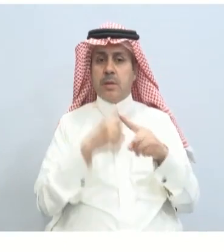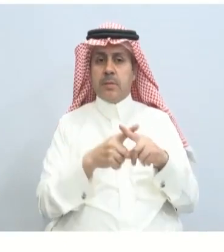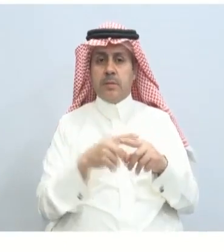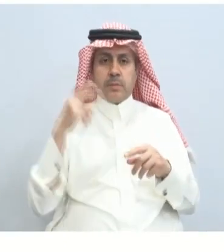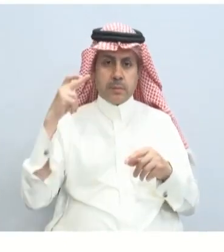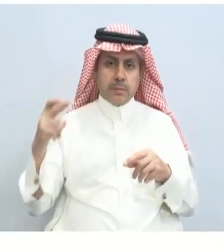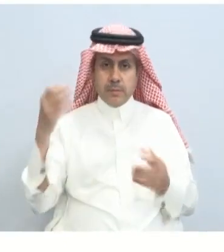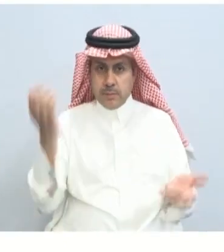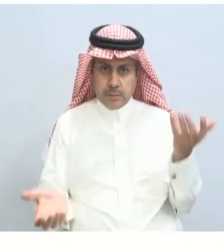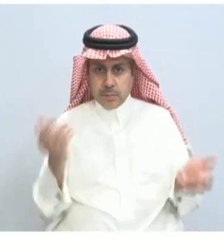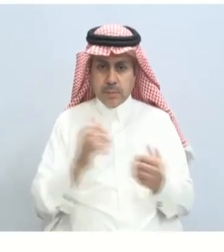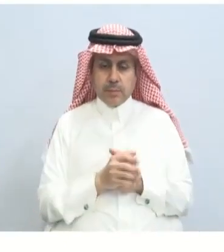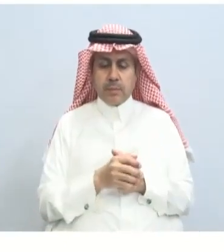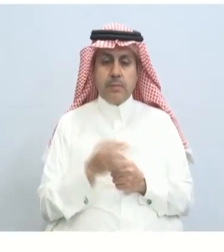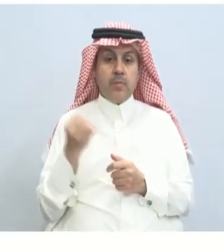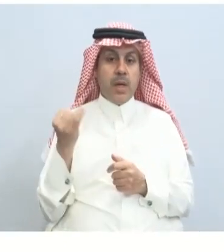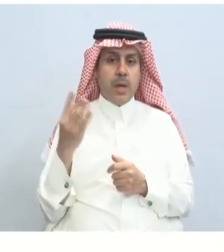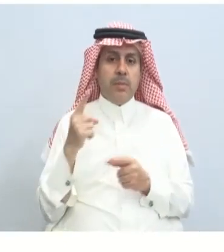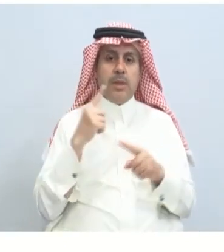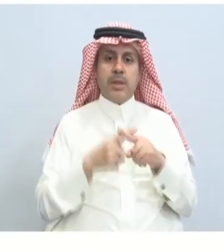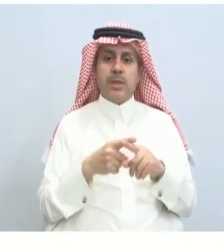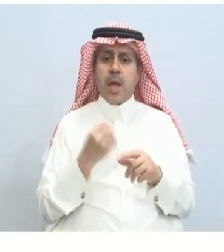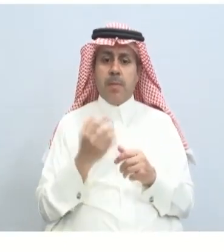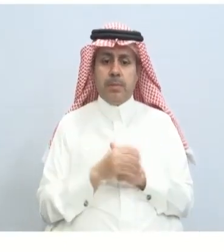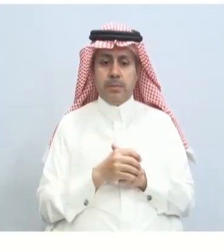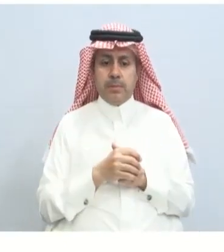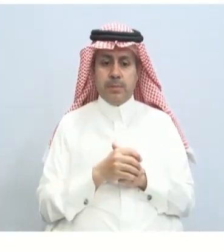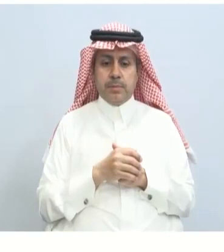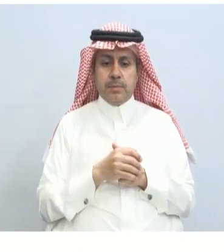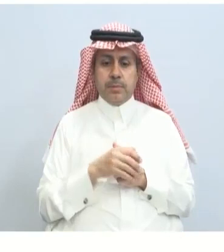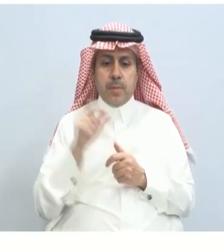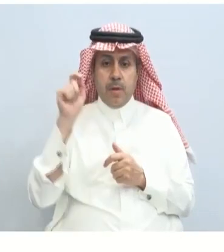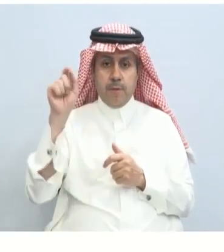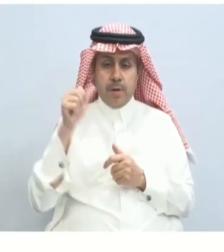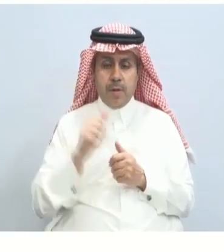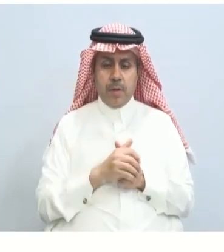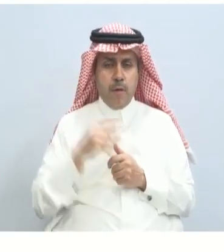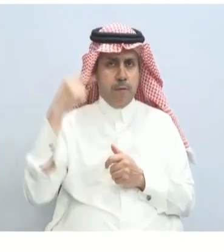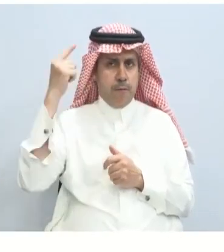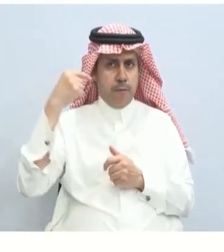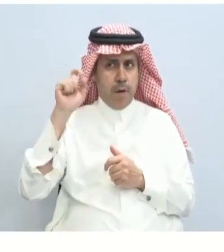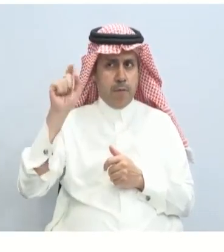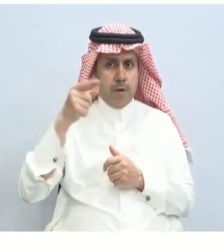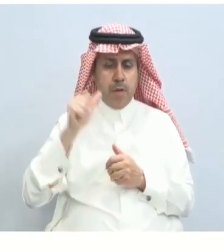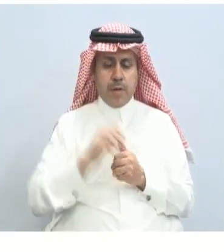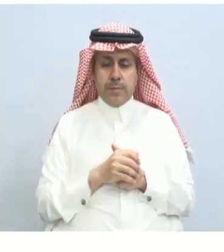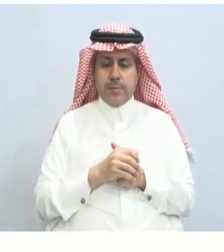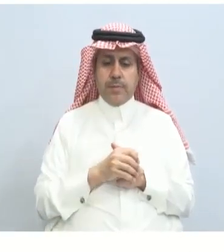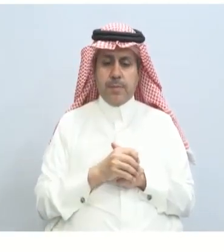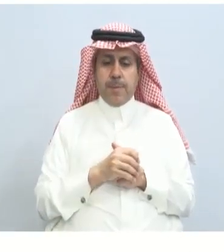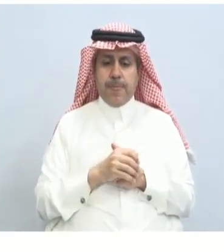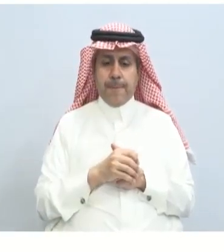المعادله واشوف قيمه الاكس كم بتساوي اذا نفترض ان نفرض ان بهذا